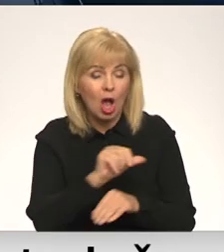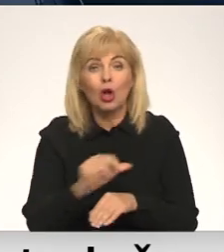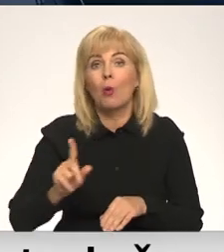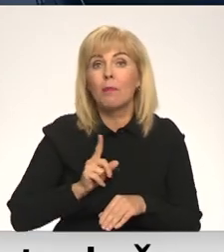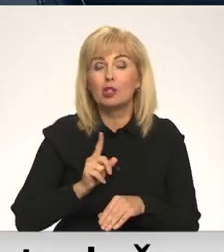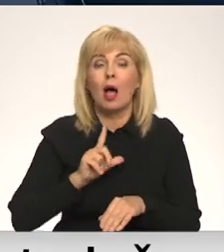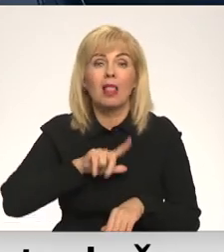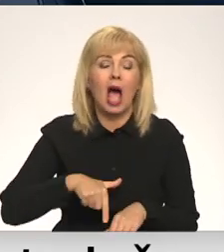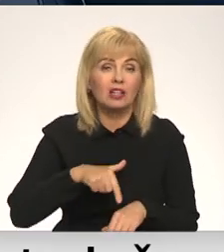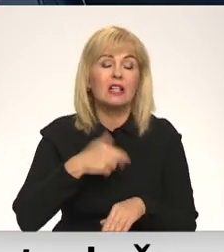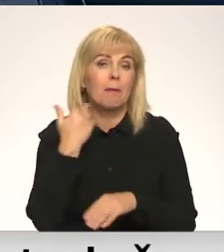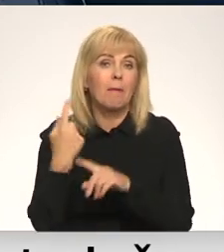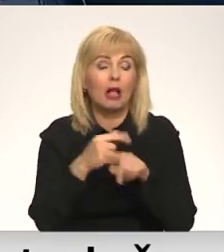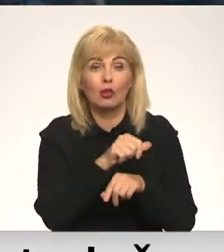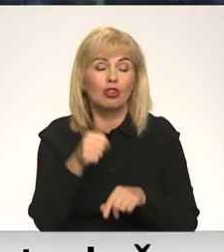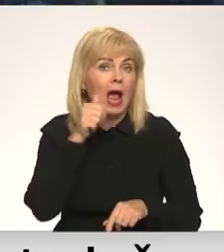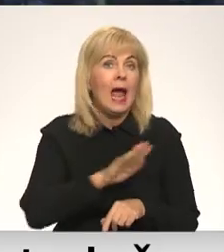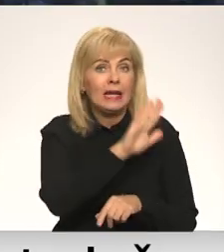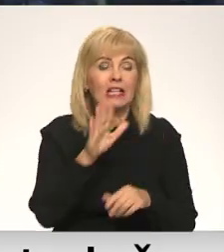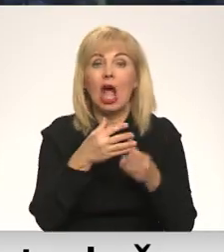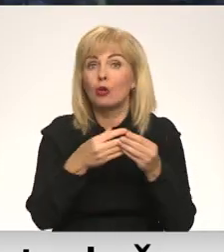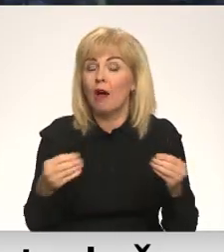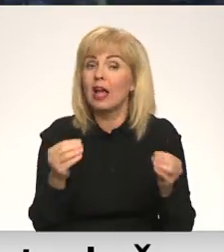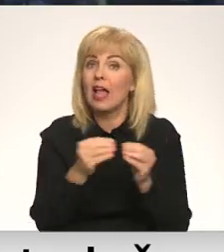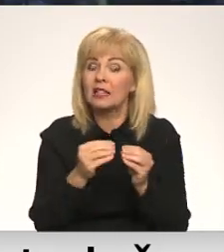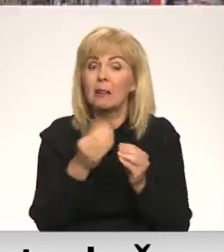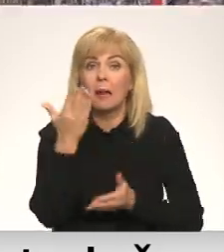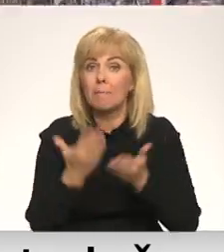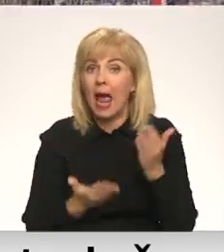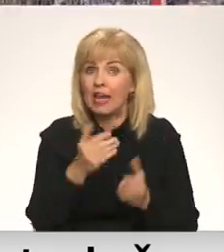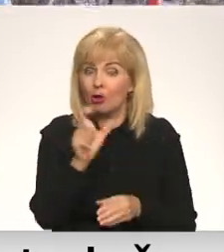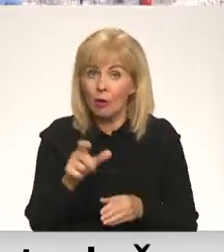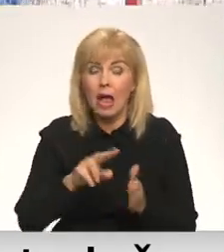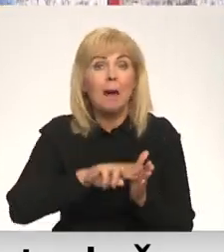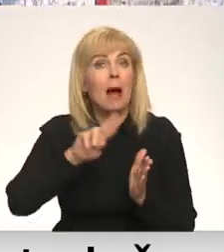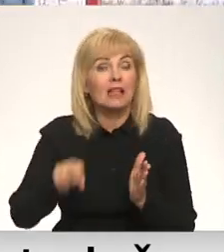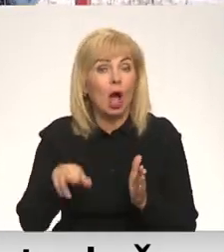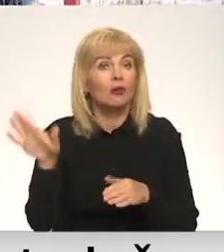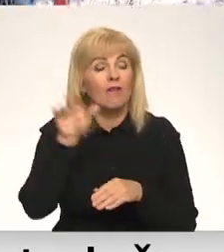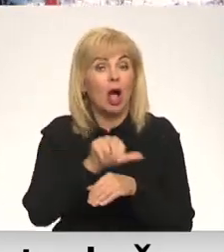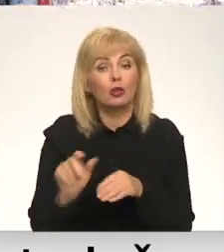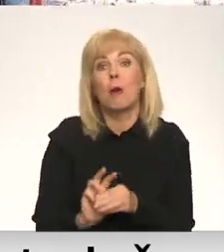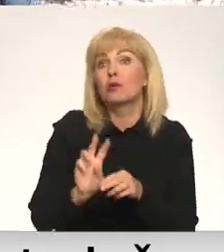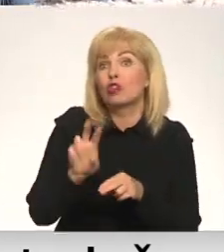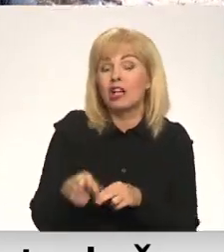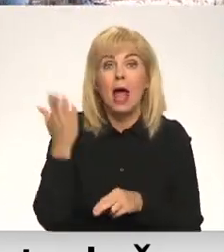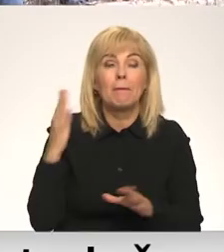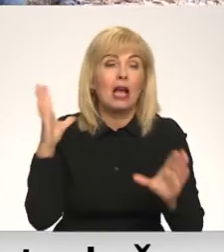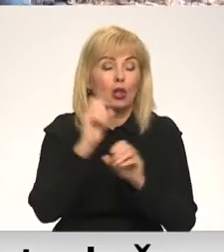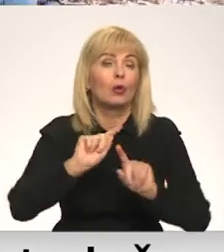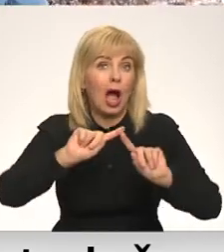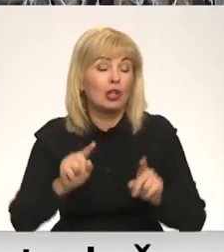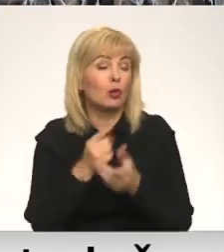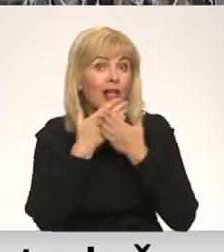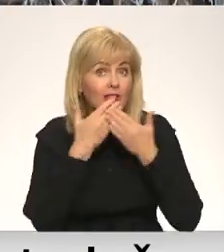uz Latvijas-Baltkrievijas robežas ikdienu novērš 10 mēģinājumu. Par nelikumīgu valsts robežas šķērsošanu pagājušajā diennaktī aizturēto